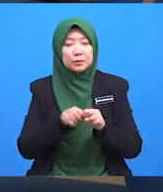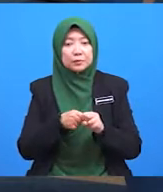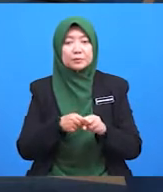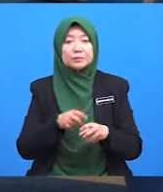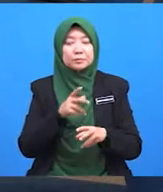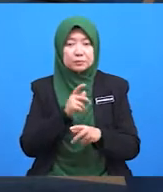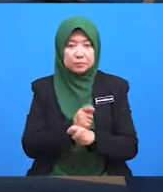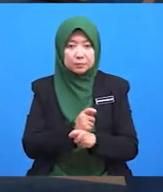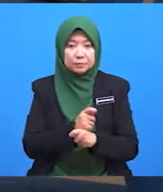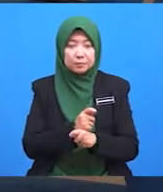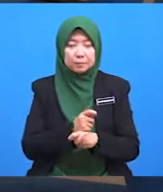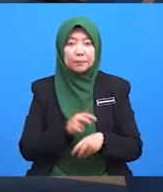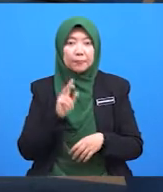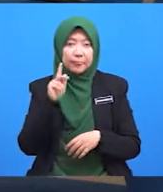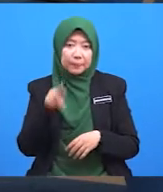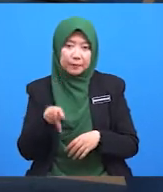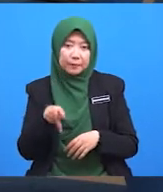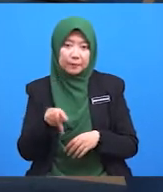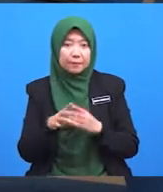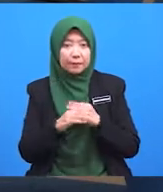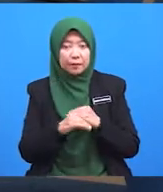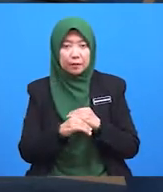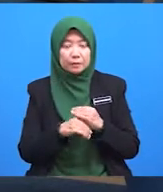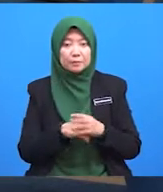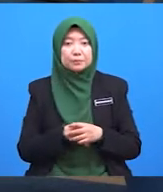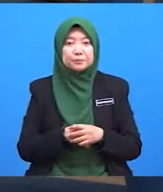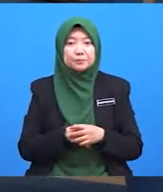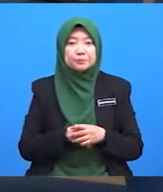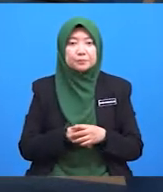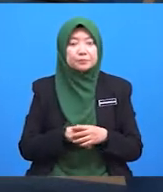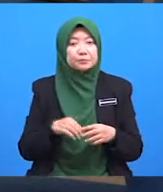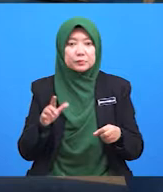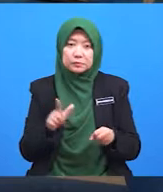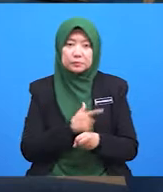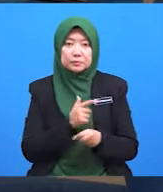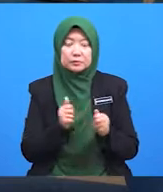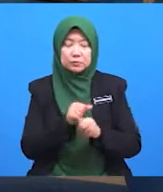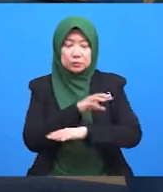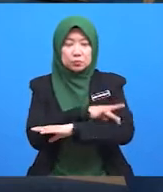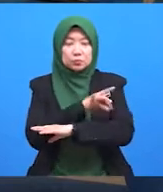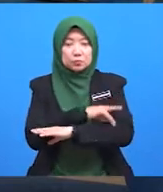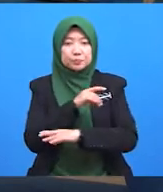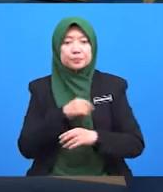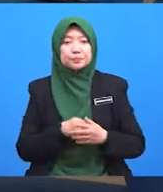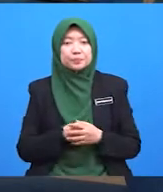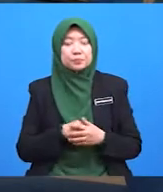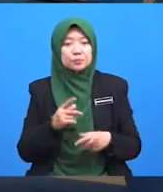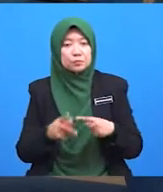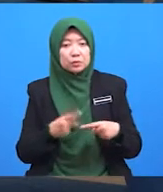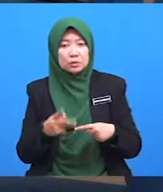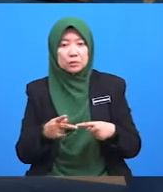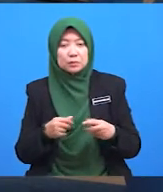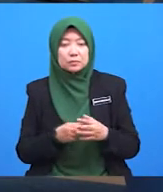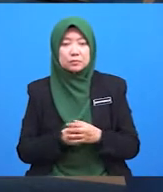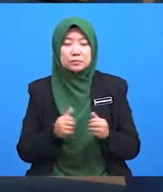tempatnya. Pastikan pad ini full contact dengan kulit. Pastikan wayar dengan